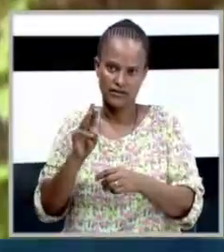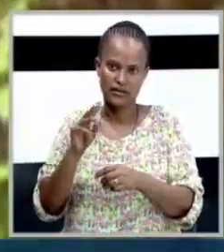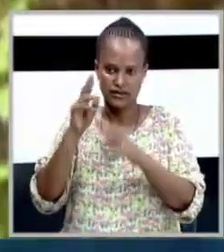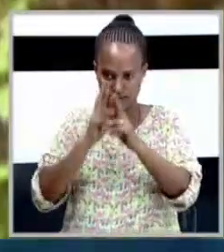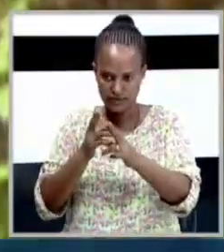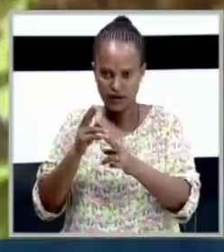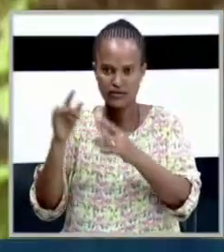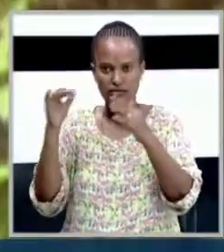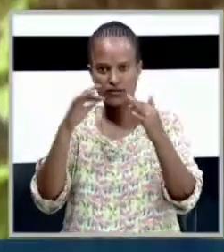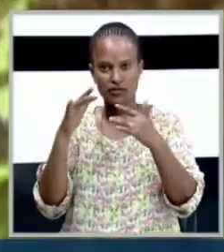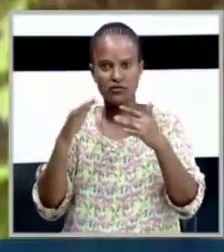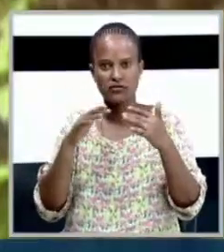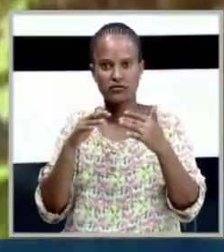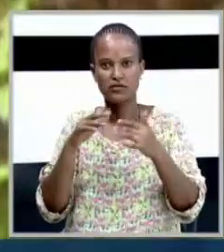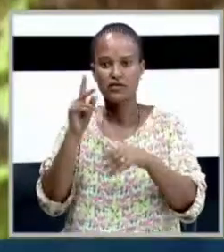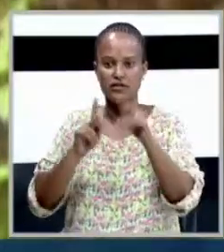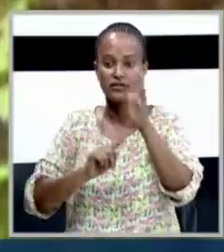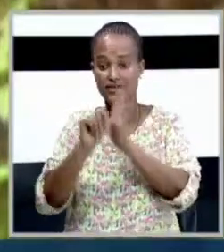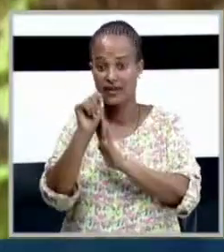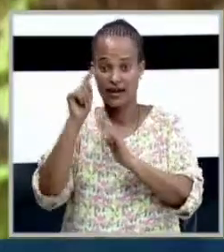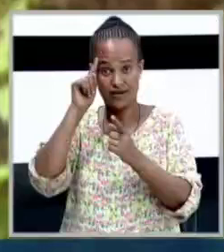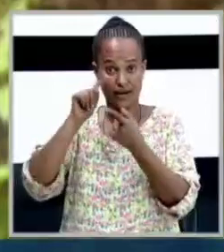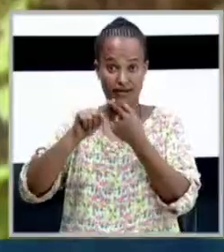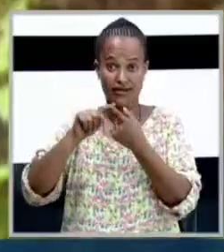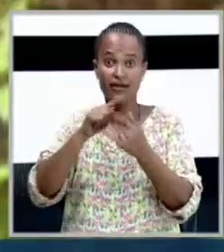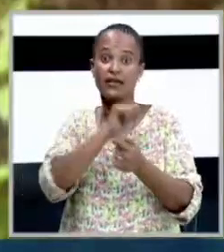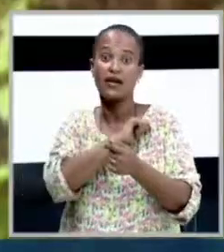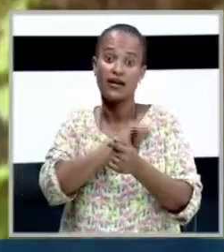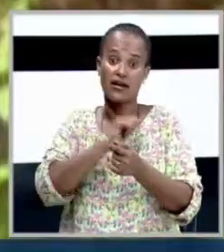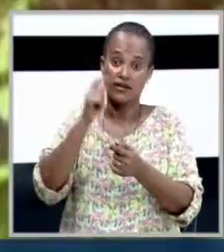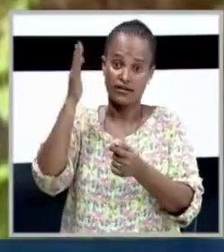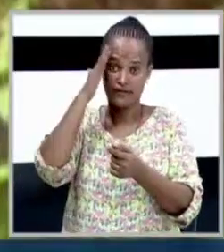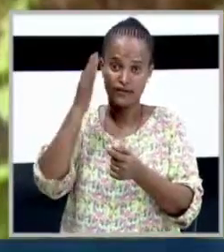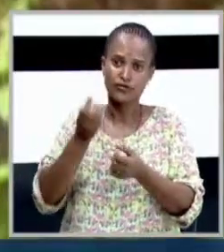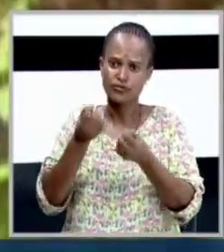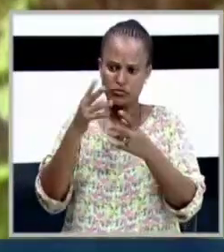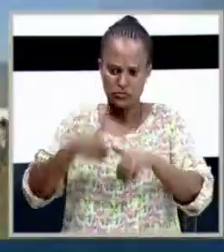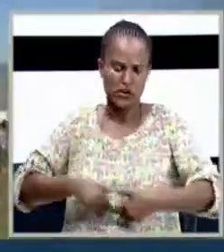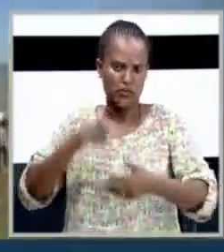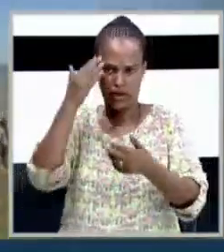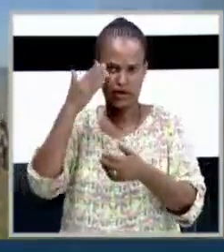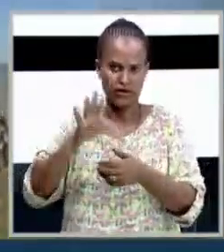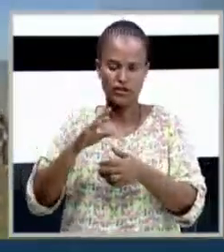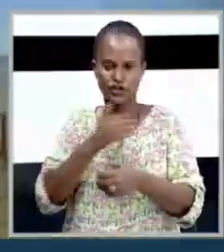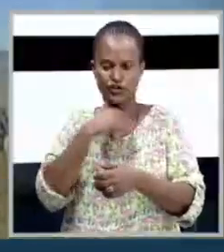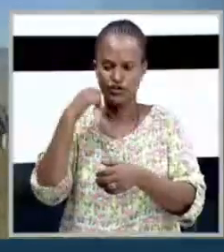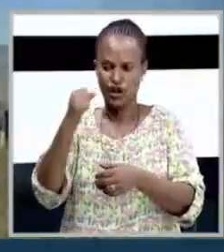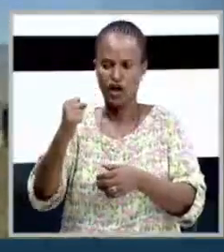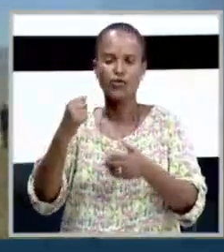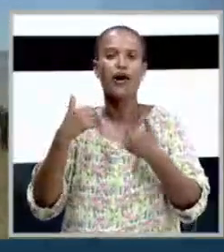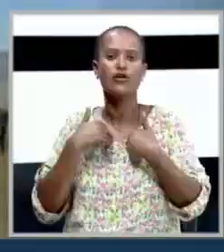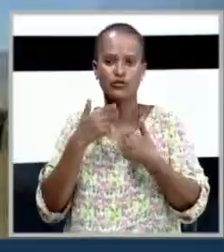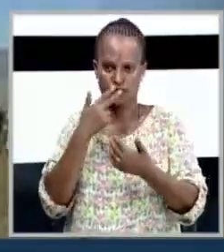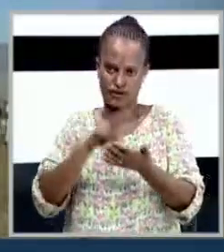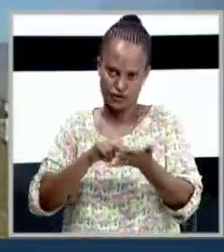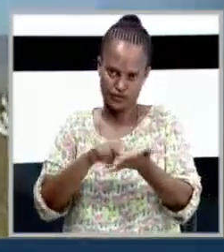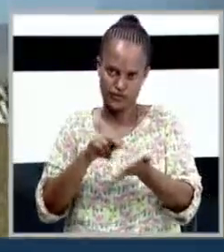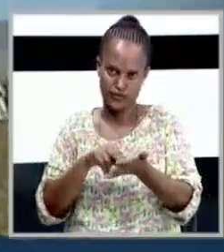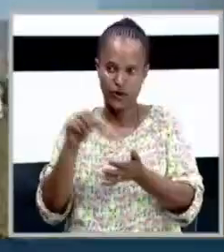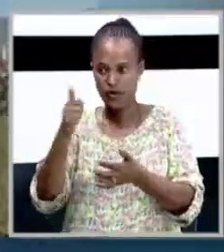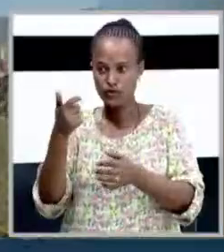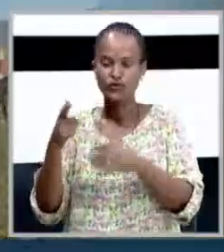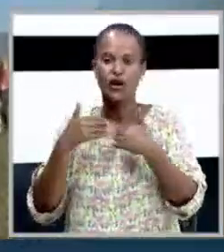ገድልን ምግዳልን ህዝቢ ትግራይን ረአይ ተጋላላይን ንክፈልጥ ብዙሕ ምድካም ኣየድልን። ጀጋኑ ኣለዉ ዝንበቡ ታሪክ